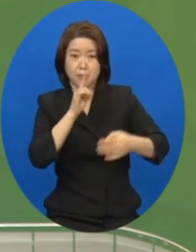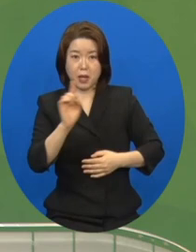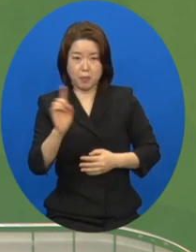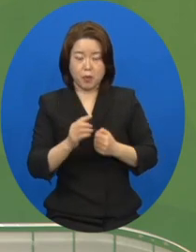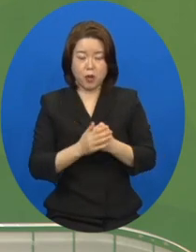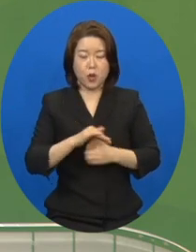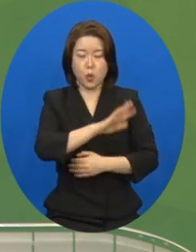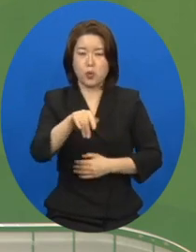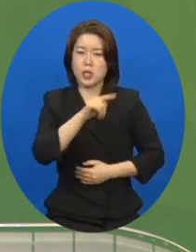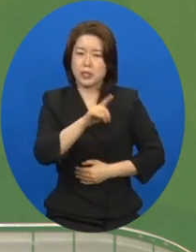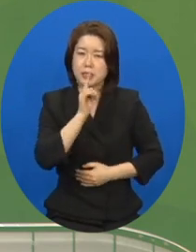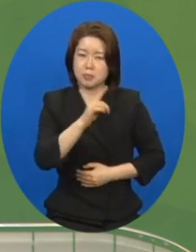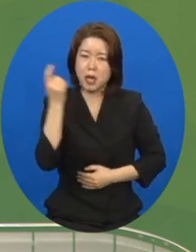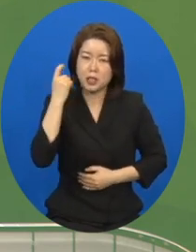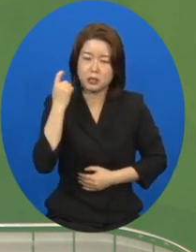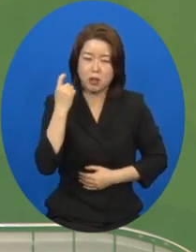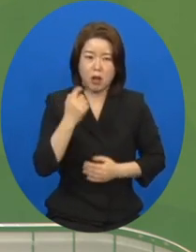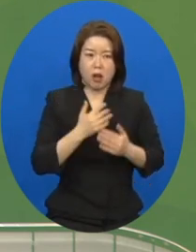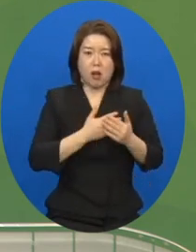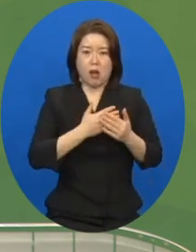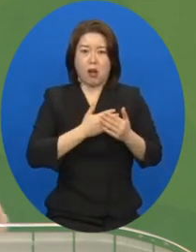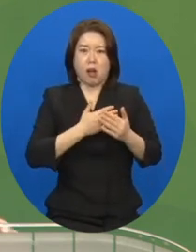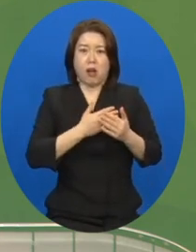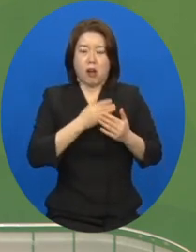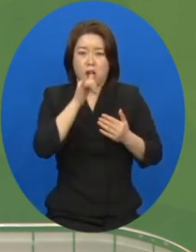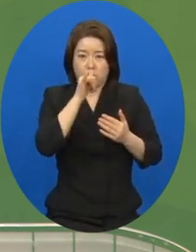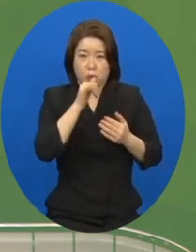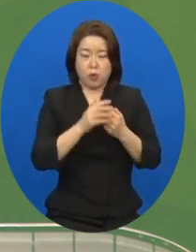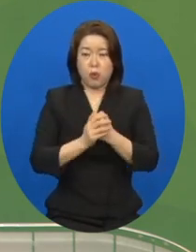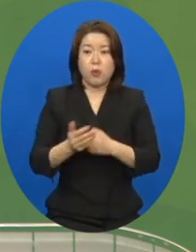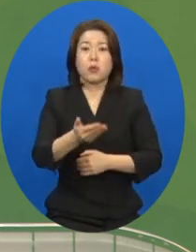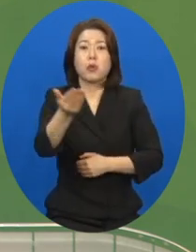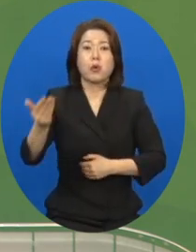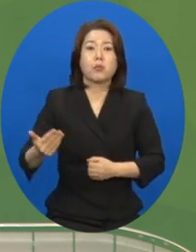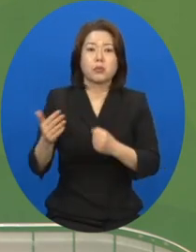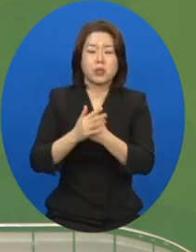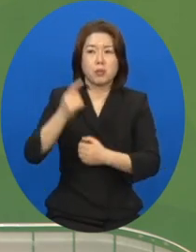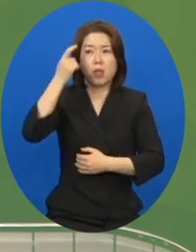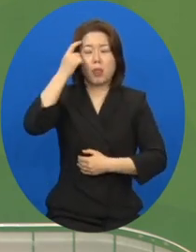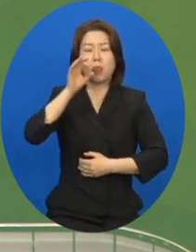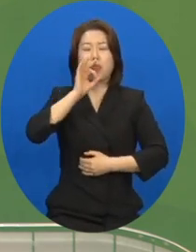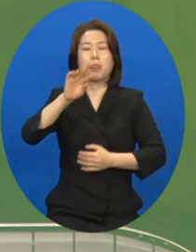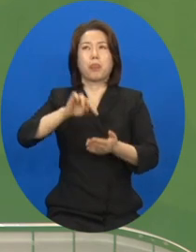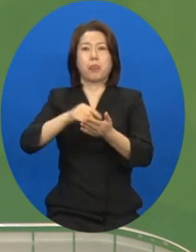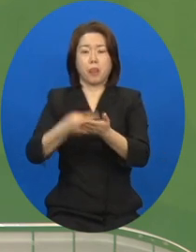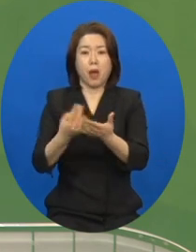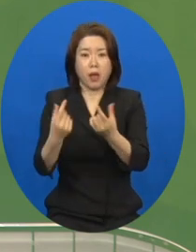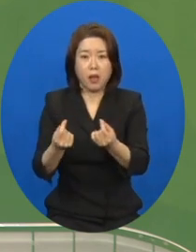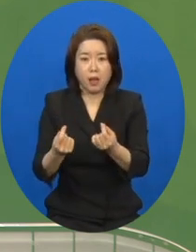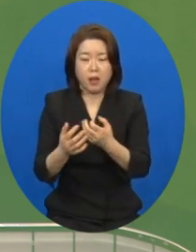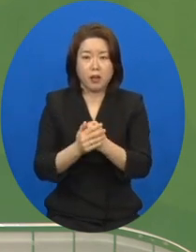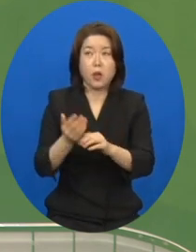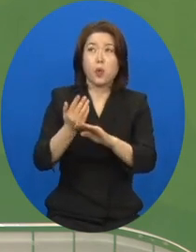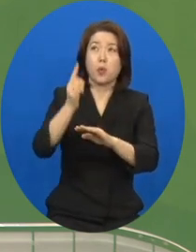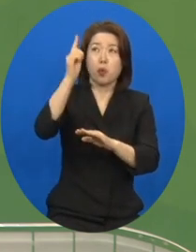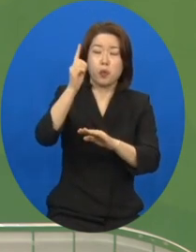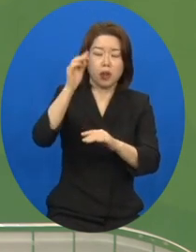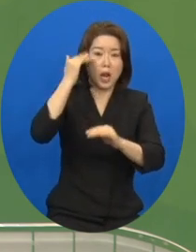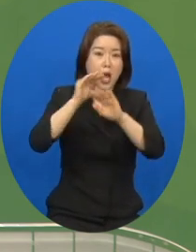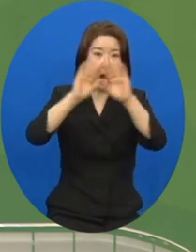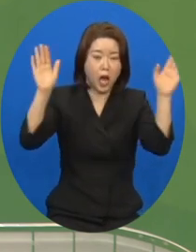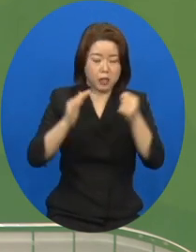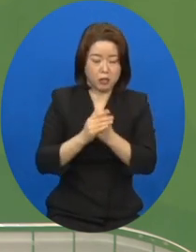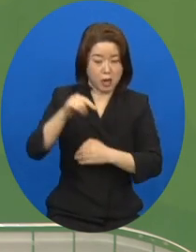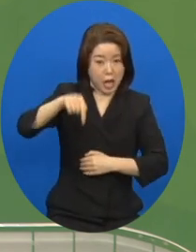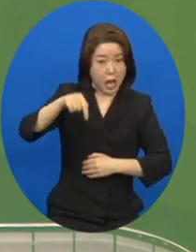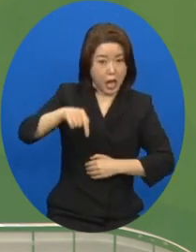말을 듣고 간담이 서늘했고 당신들 때문에 정신을 잃고 말았습니다. 위로는 하늘에서